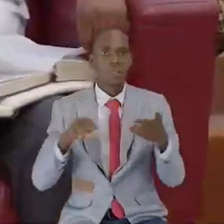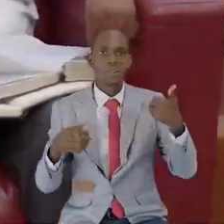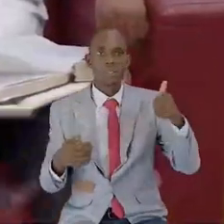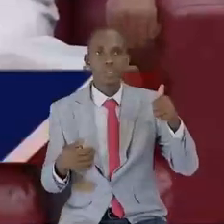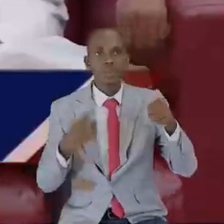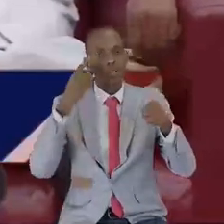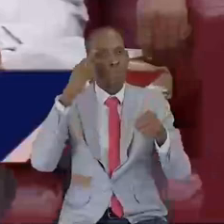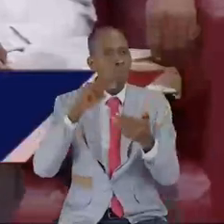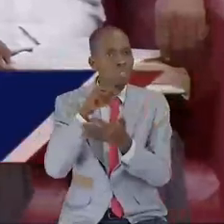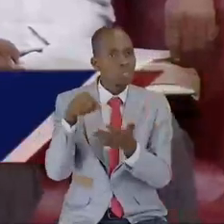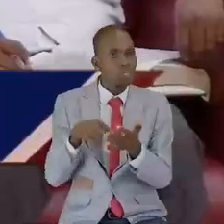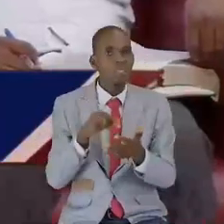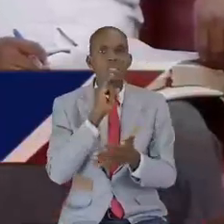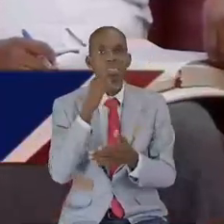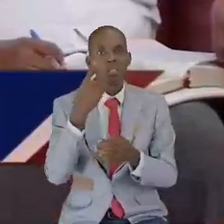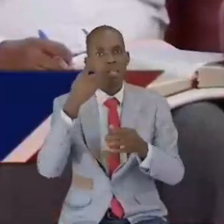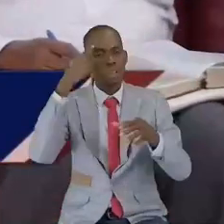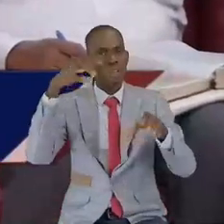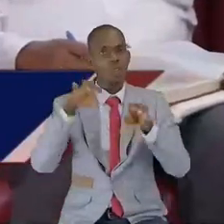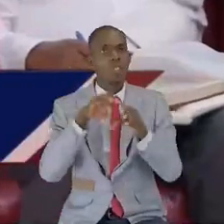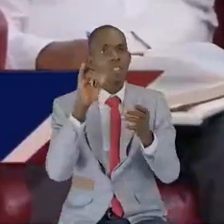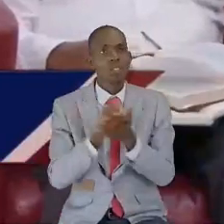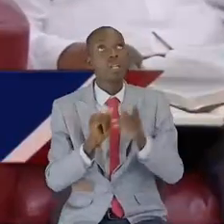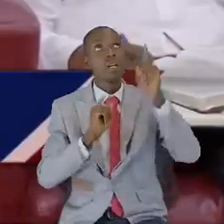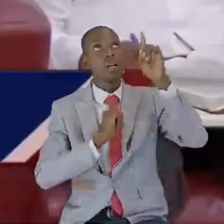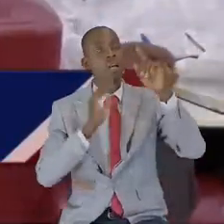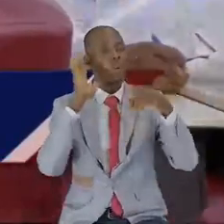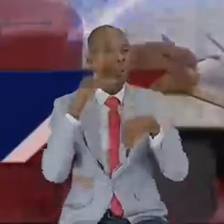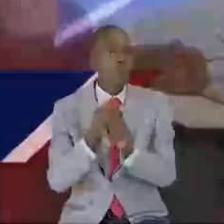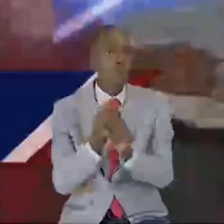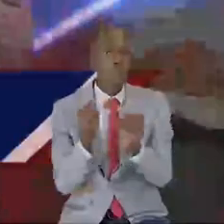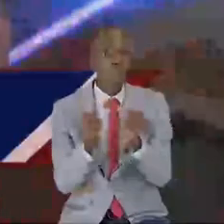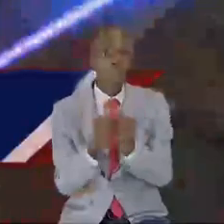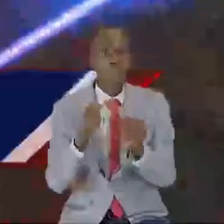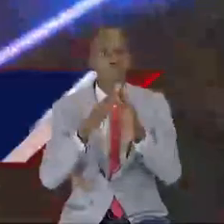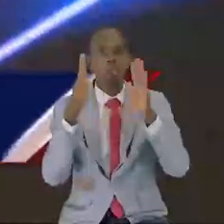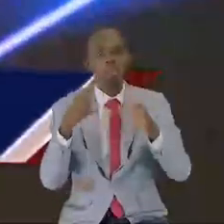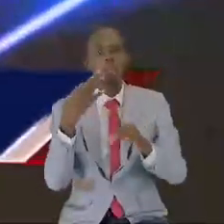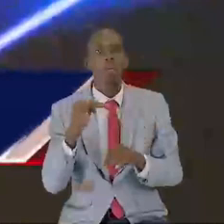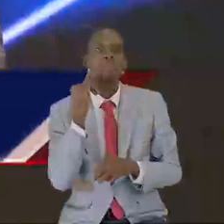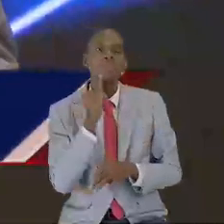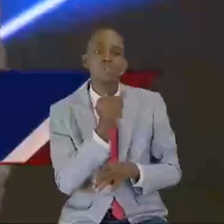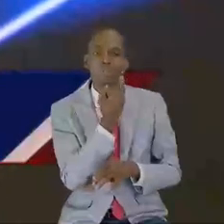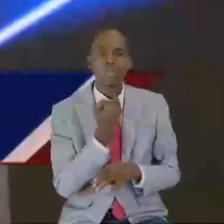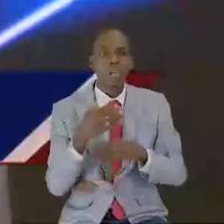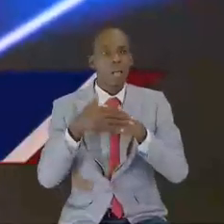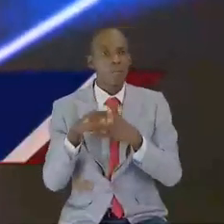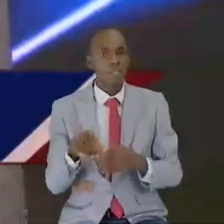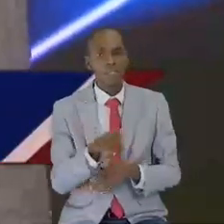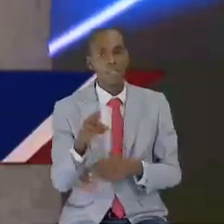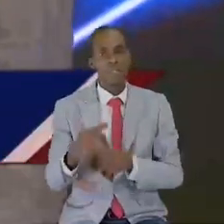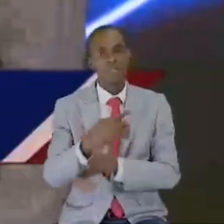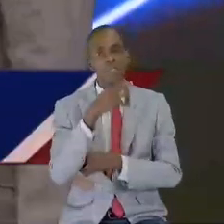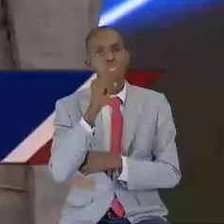Verset 10. « Mais voici l'alliance que je ferai avec la maison d'Israël après ces jours-là, dit